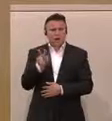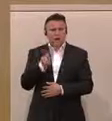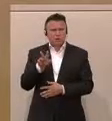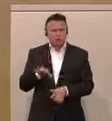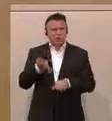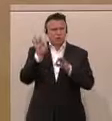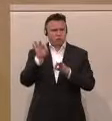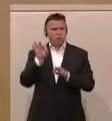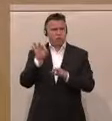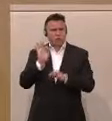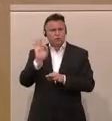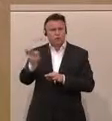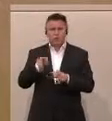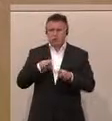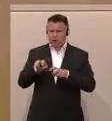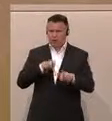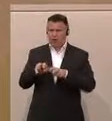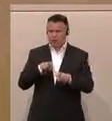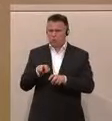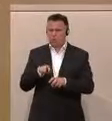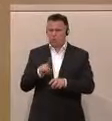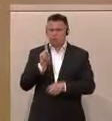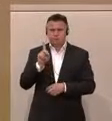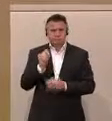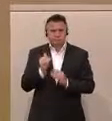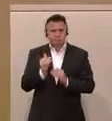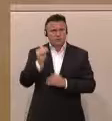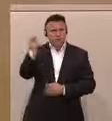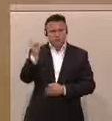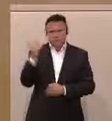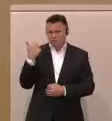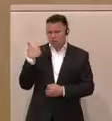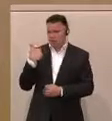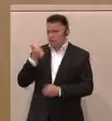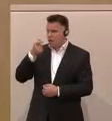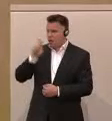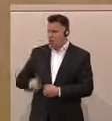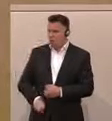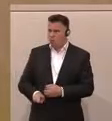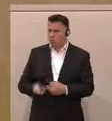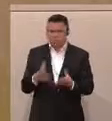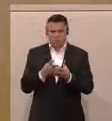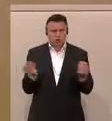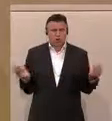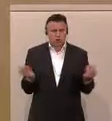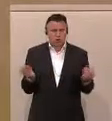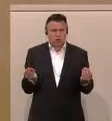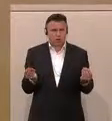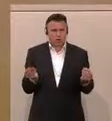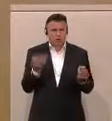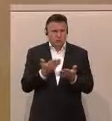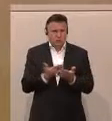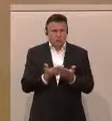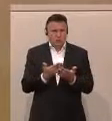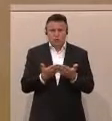eine Regierung unterstützt hat. Aber diese Mehrheit ist vor etwa einem Monat verloren gegangen. Und das ist